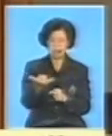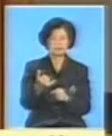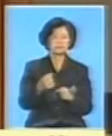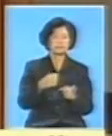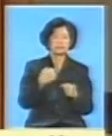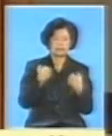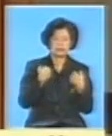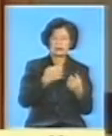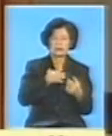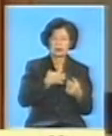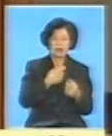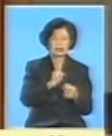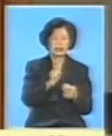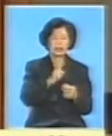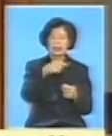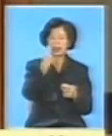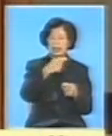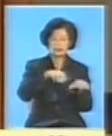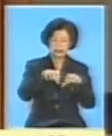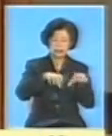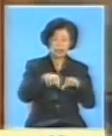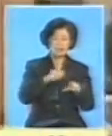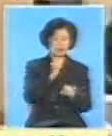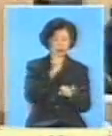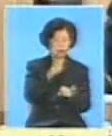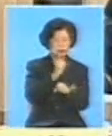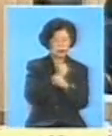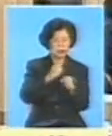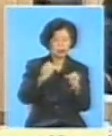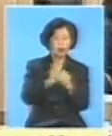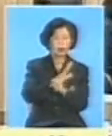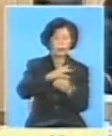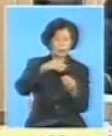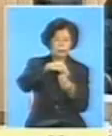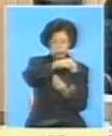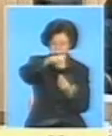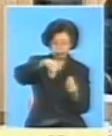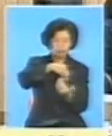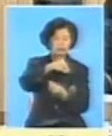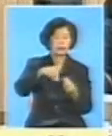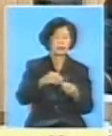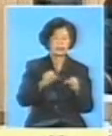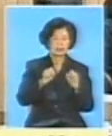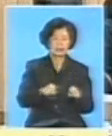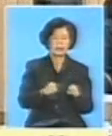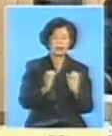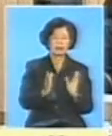งซัพพลายยังไงใครจะเป็นผู้จัดการบริหารต้องทำให้ครบระบบนะครับถ้าเราสามารถให้แรงงานต่างชาติเนี่ยมาได้ชายแดน